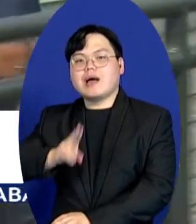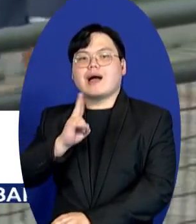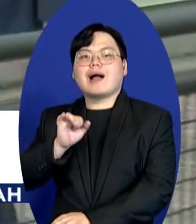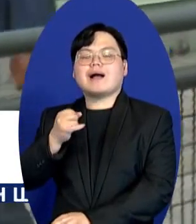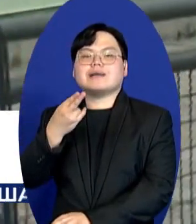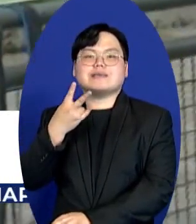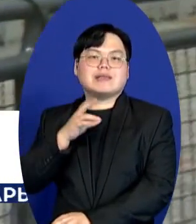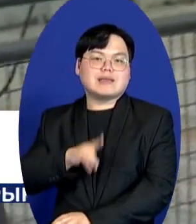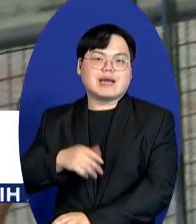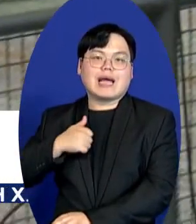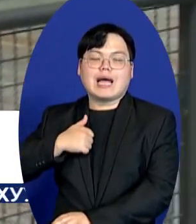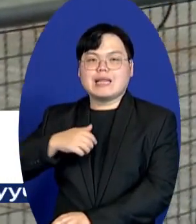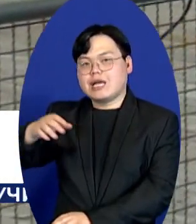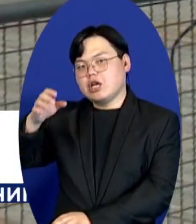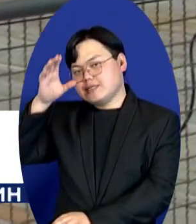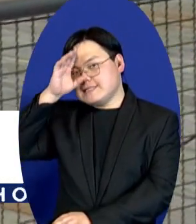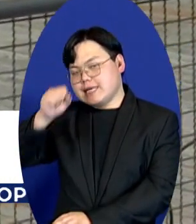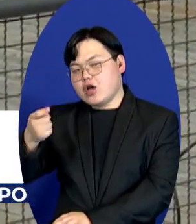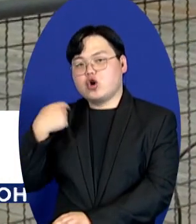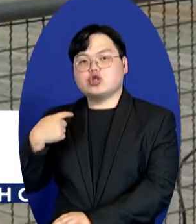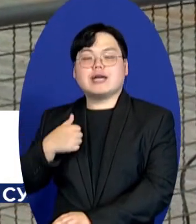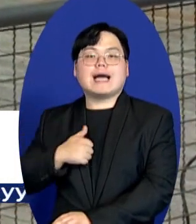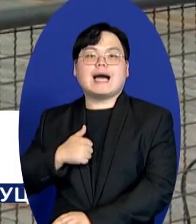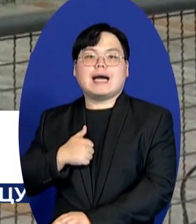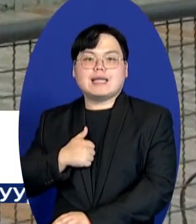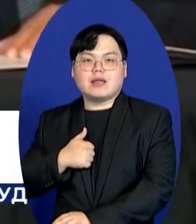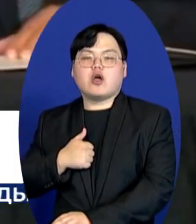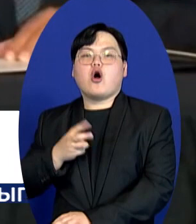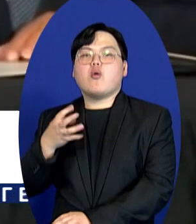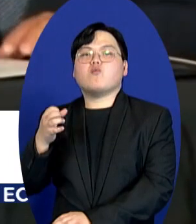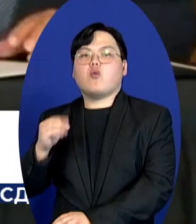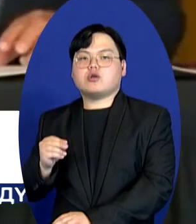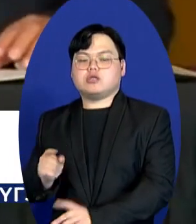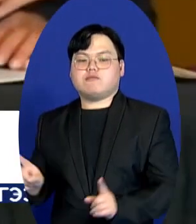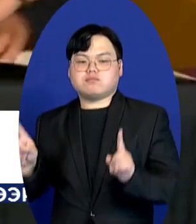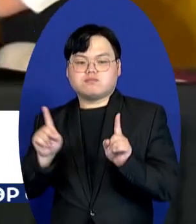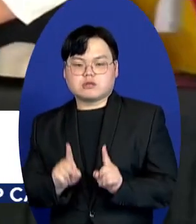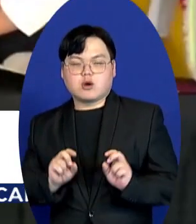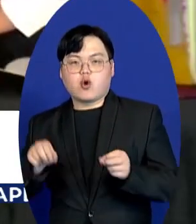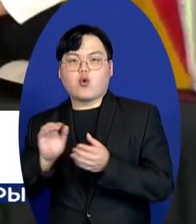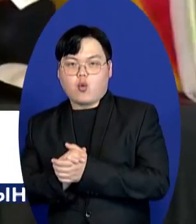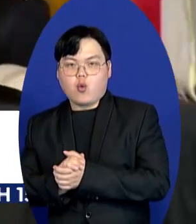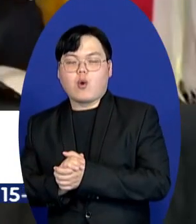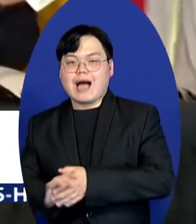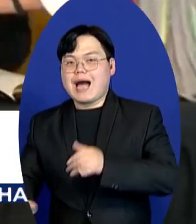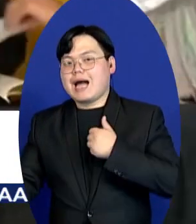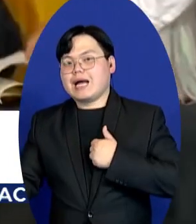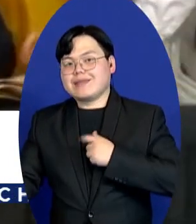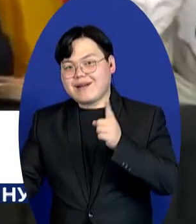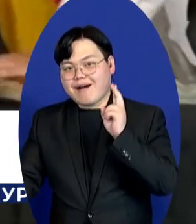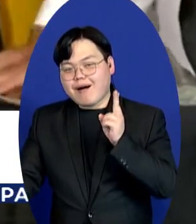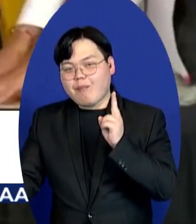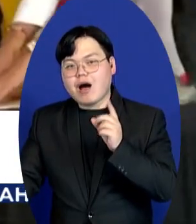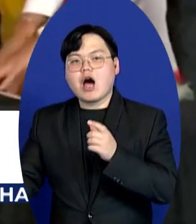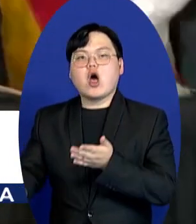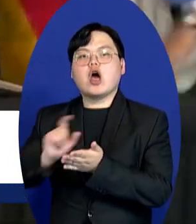ерөнхий сайд Жастин Трюдо нар өчигдөр Канадын Ньюфаундленд мужид гар үсэг зурсан байна. Энэ хүрээнд Канадын нэг компани